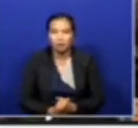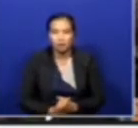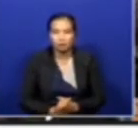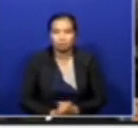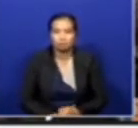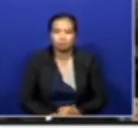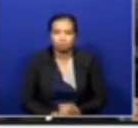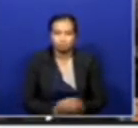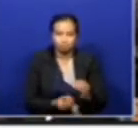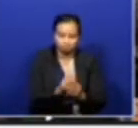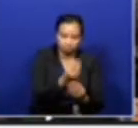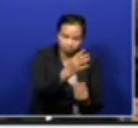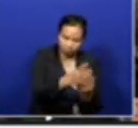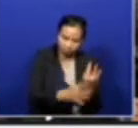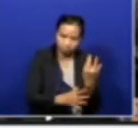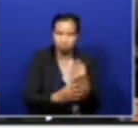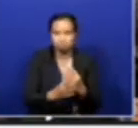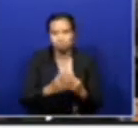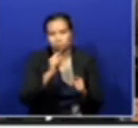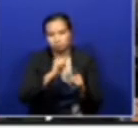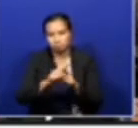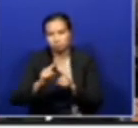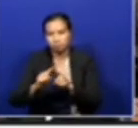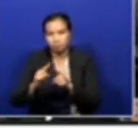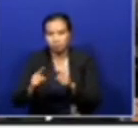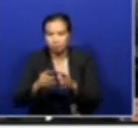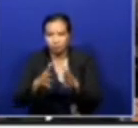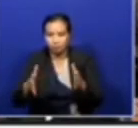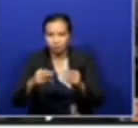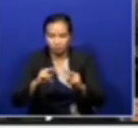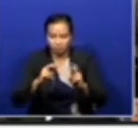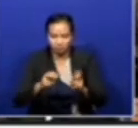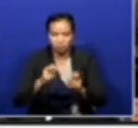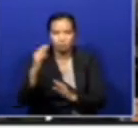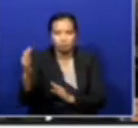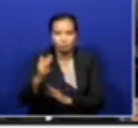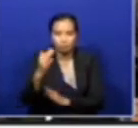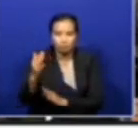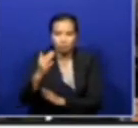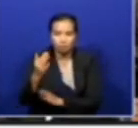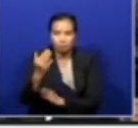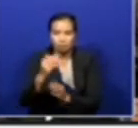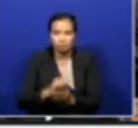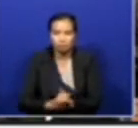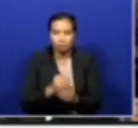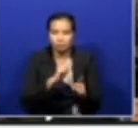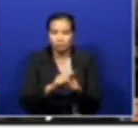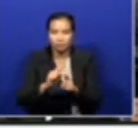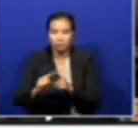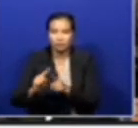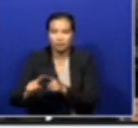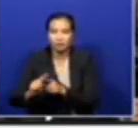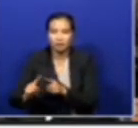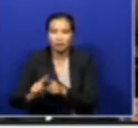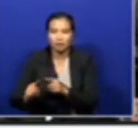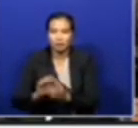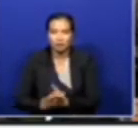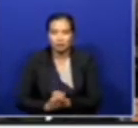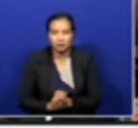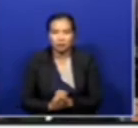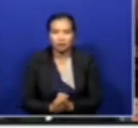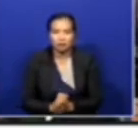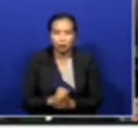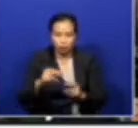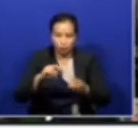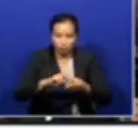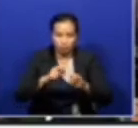ครับทำให้ในเรื่องของมลภาวะต่างๆนะครับก็จะมีปัญหาน้อยล